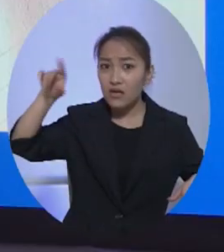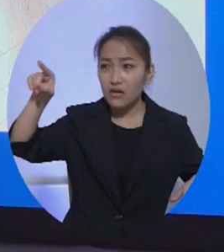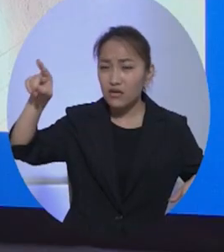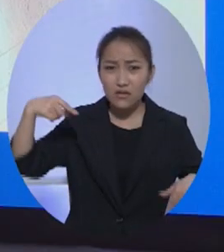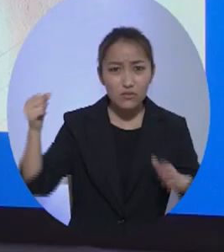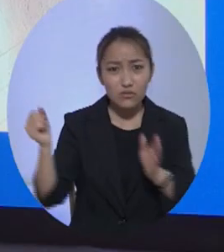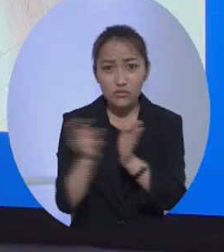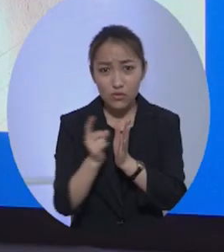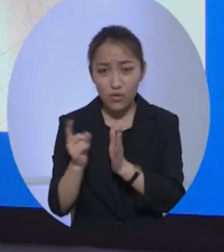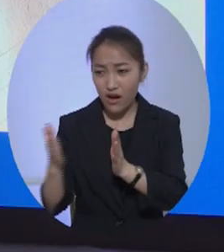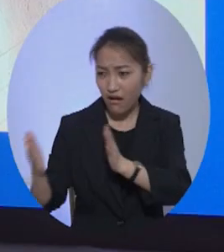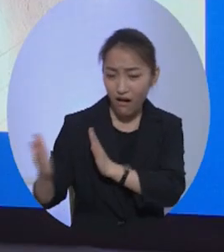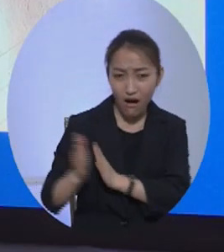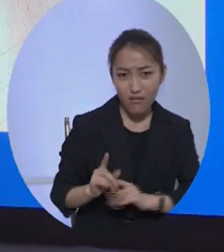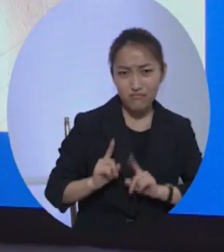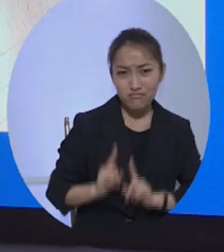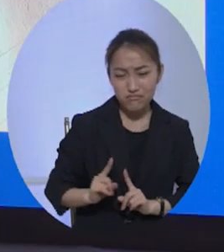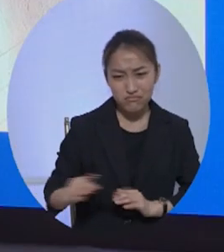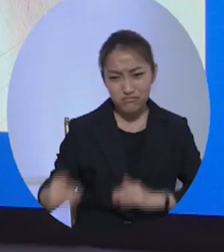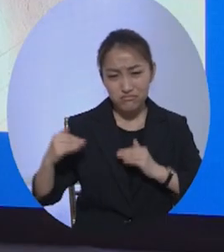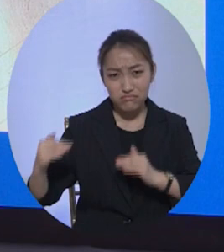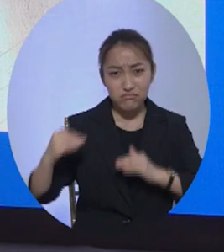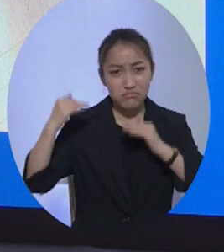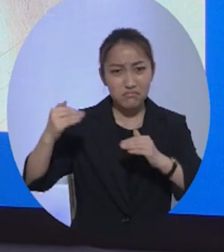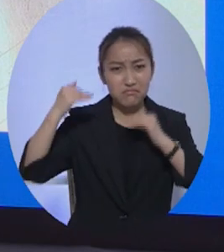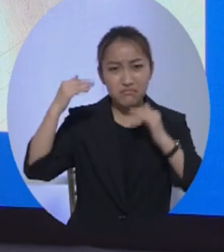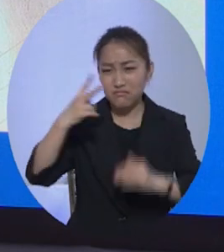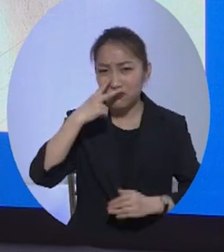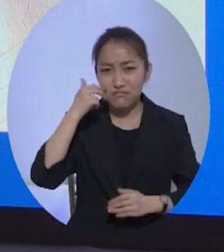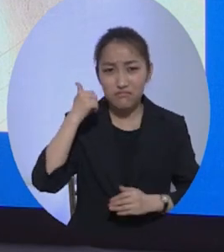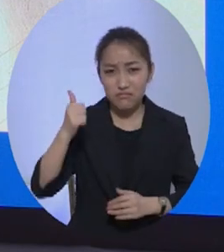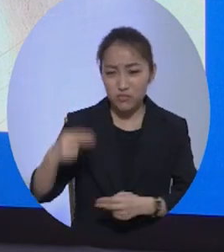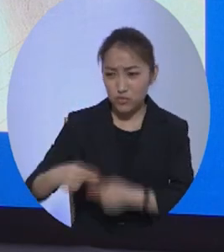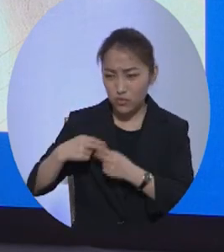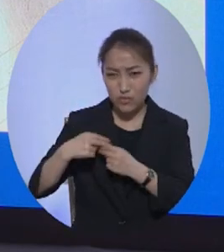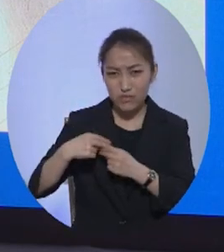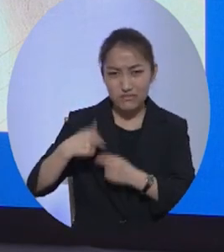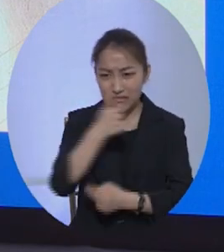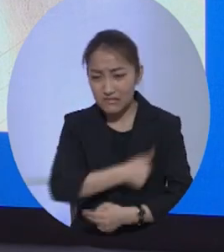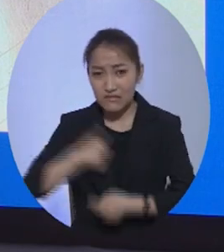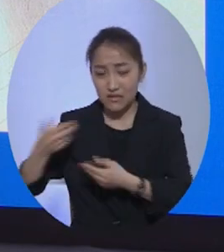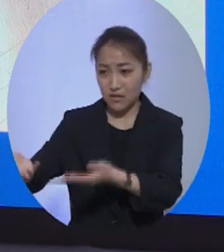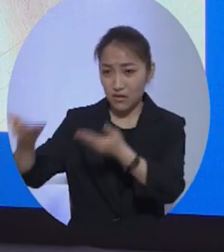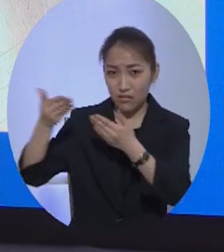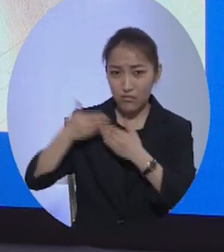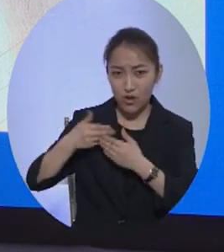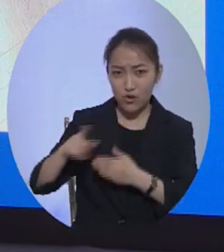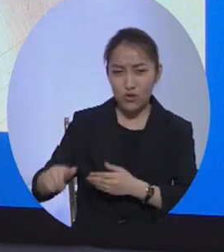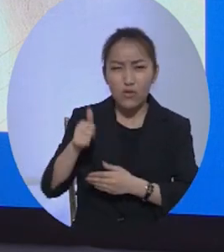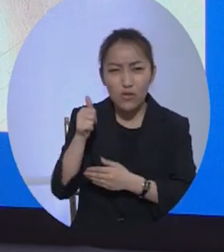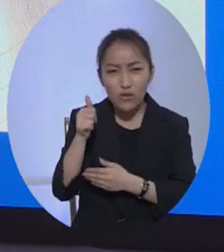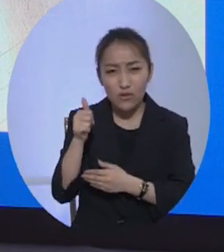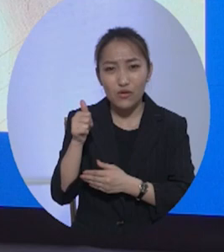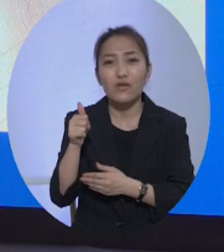Төрхийн хамт төрөлцсөн, өсхийн хамт өсөлцсөн гэдэг. Үлзит буйнд чиний өршөөл тус үргэсэн үди төдий болжээ